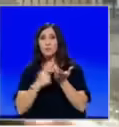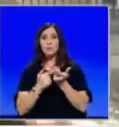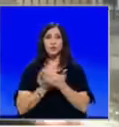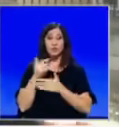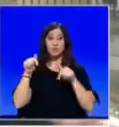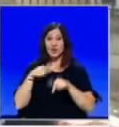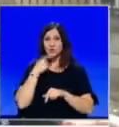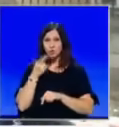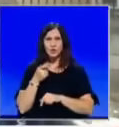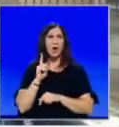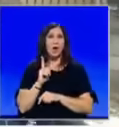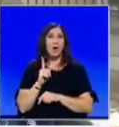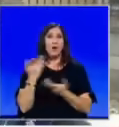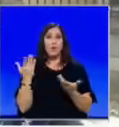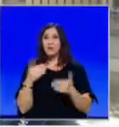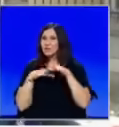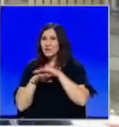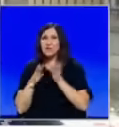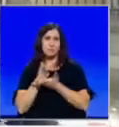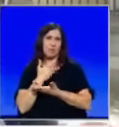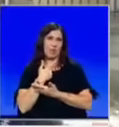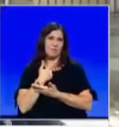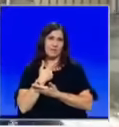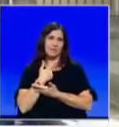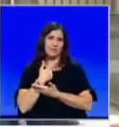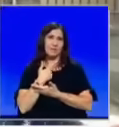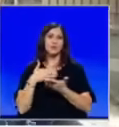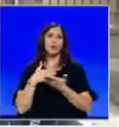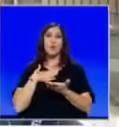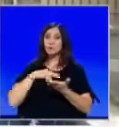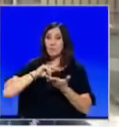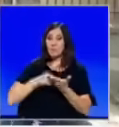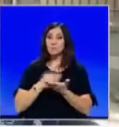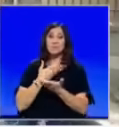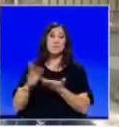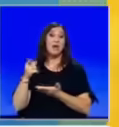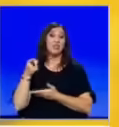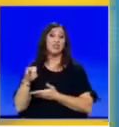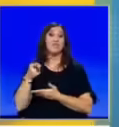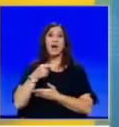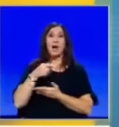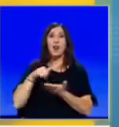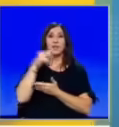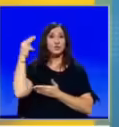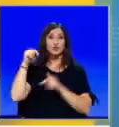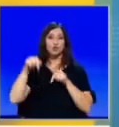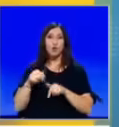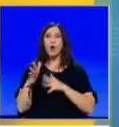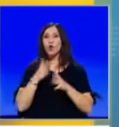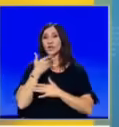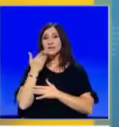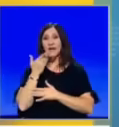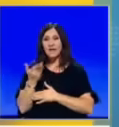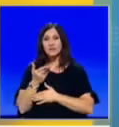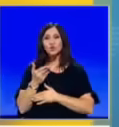началото на тази година, да, което се потулва според мен, защото водехме и подписка да се маха това летище от тук. Хората разказват още, че от